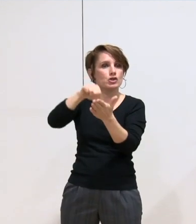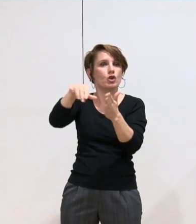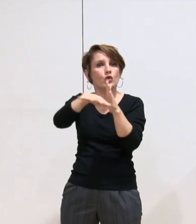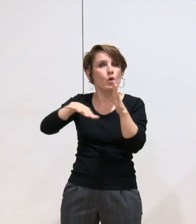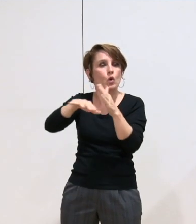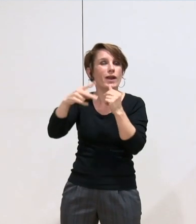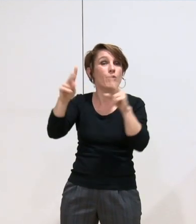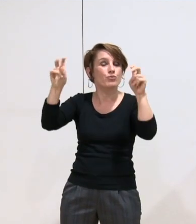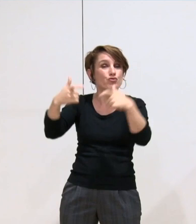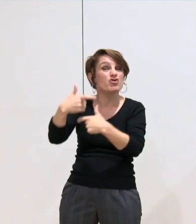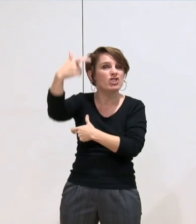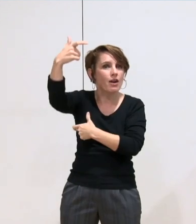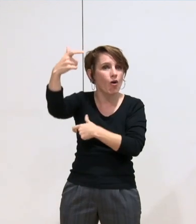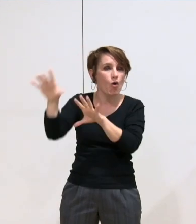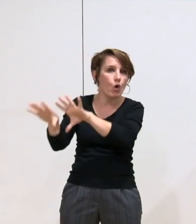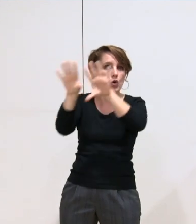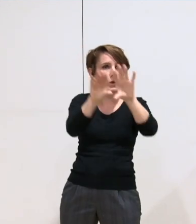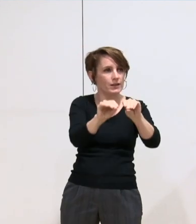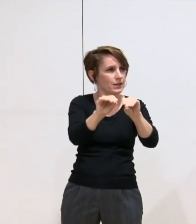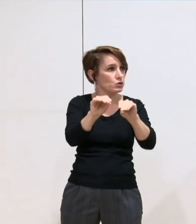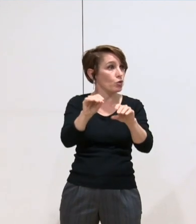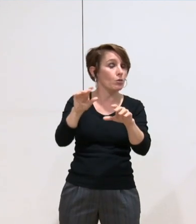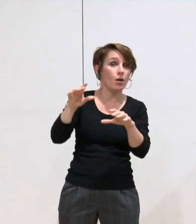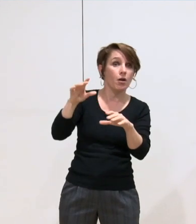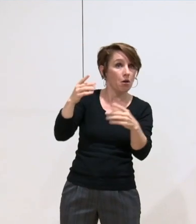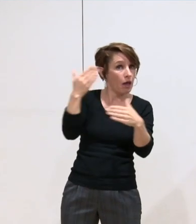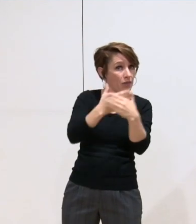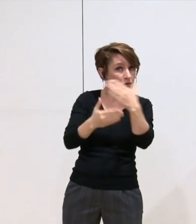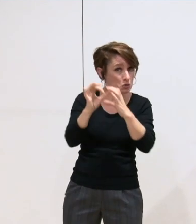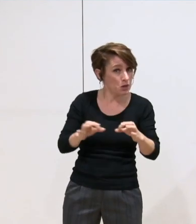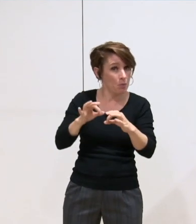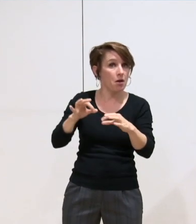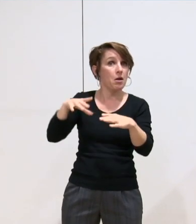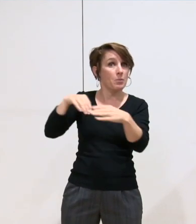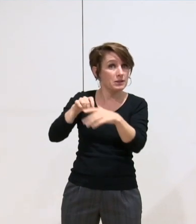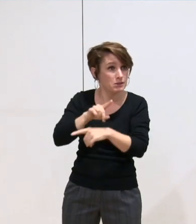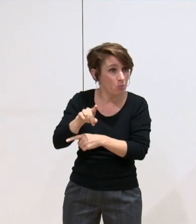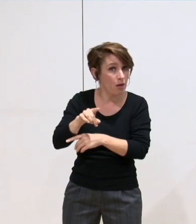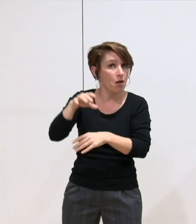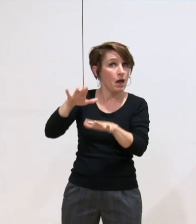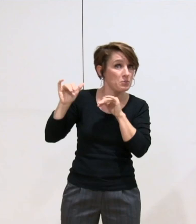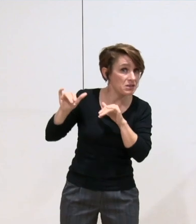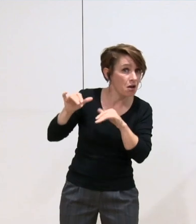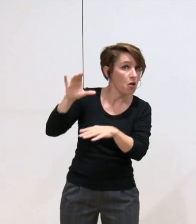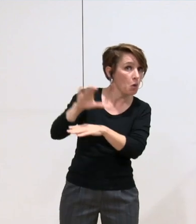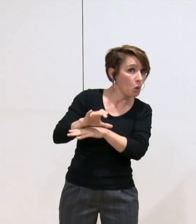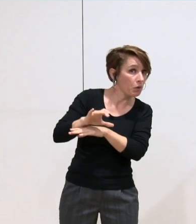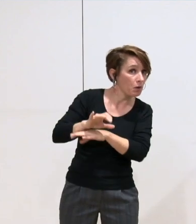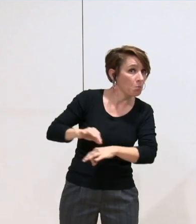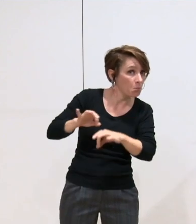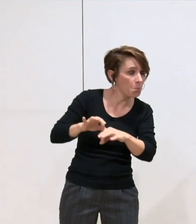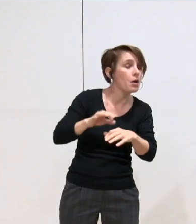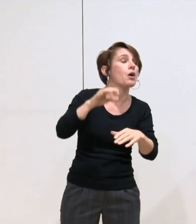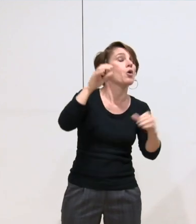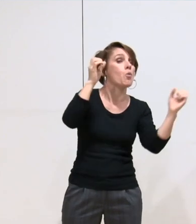Y a-t-il des interventions ? Non. Je la mets aux voix. Qui ne prend pas part au vote ? Qui s'abstient ? Qui vote contre ? Qui vote